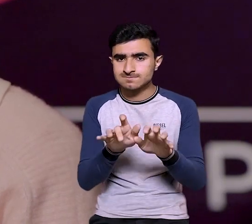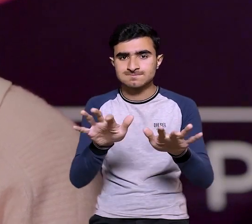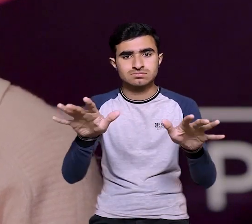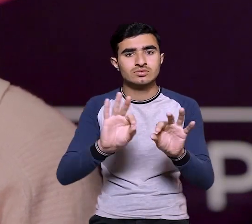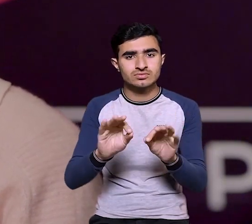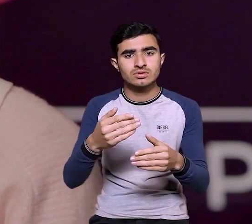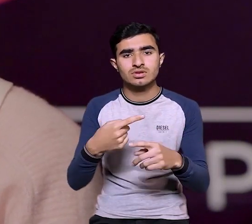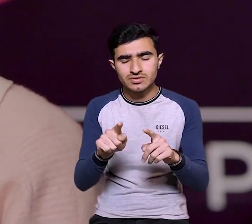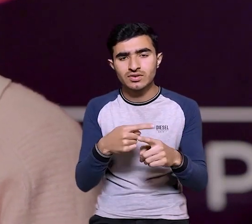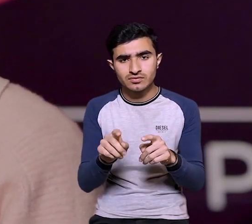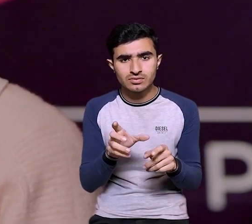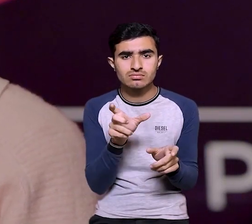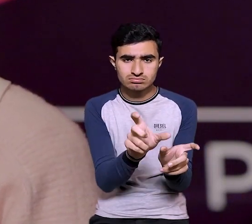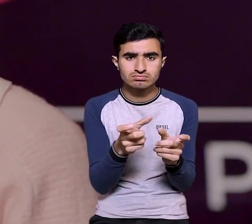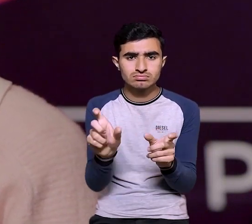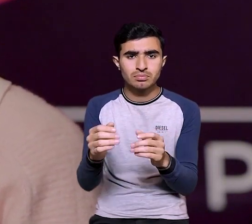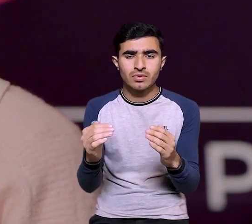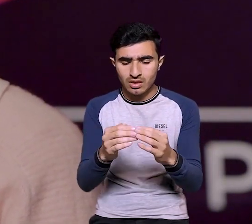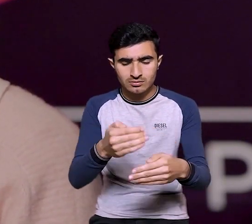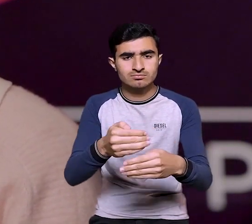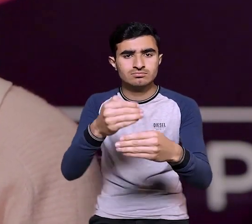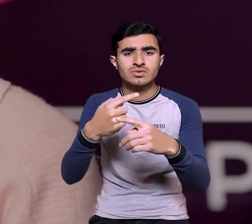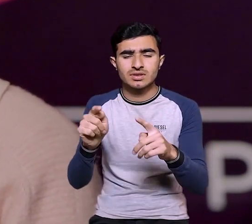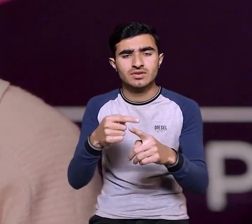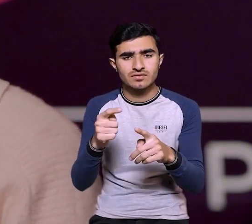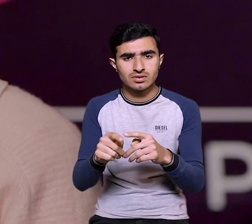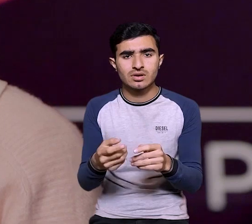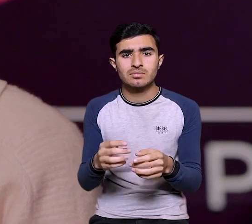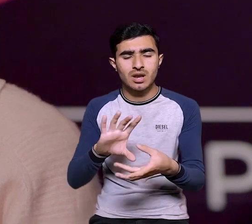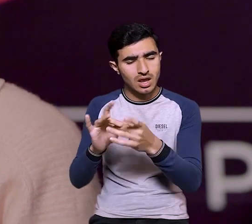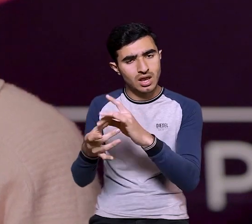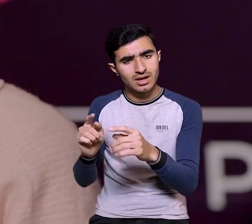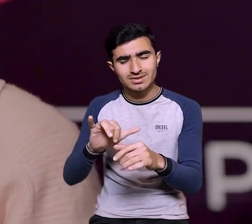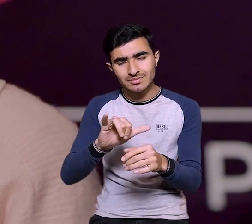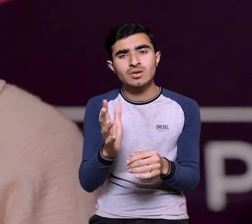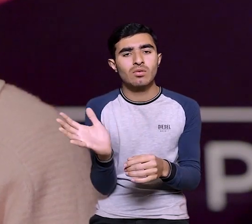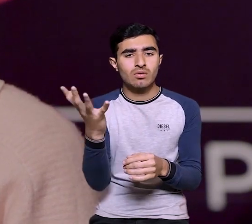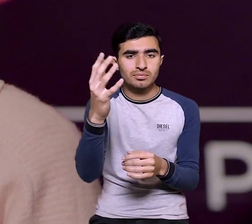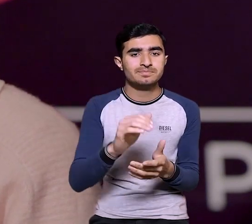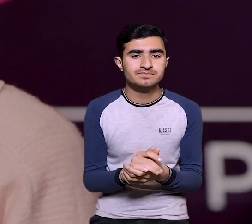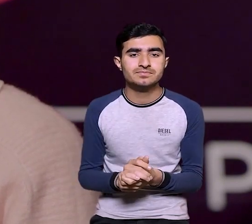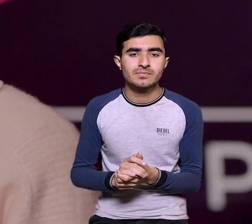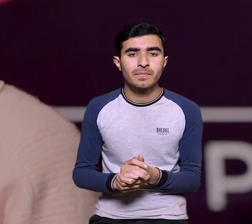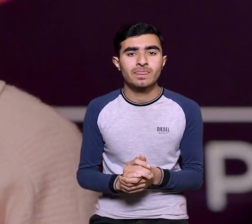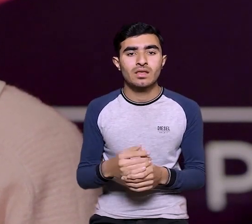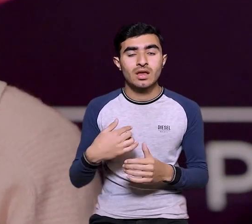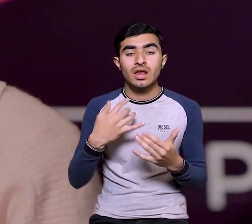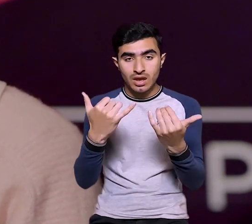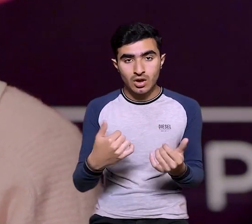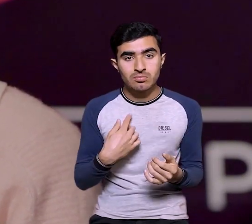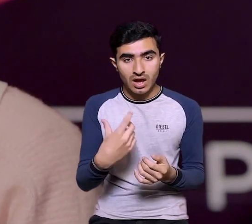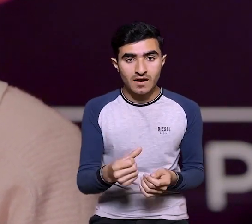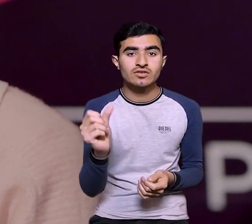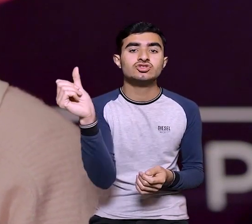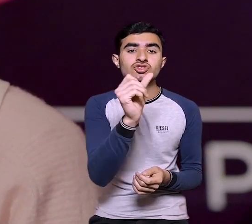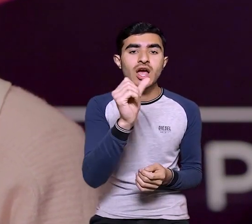things like that. इस वक्त मेरे पास 6 हैं कंपनीज जिनको मैं हेड कर रही हूँ और इसके साथ जब मैंने ये देखा कि अगर मैं कर